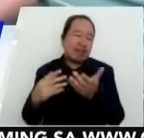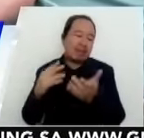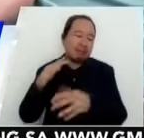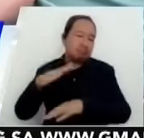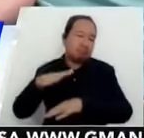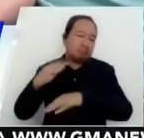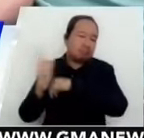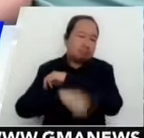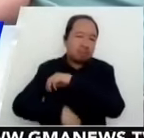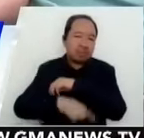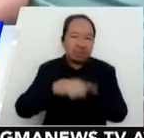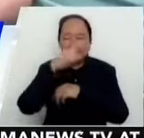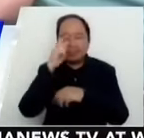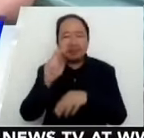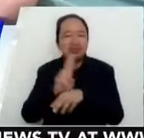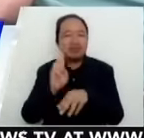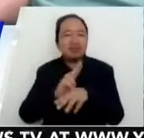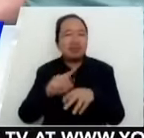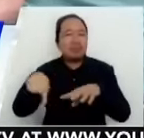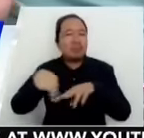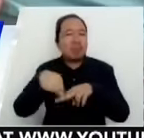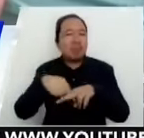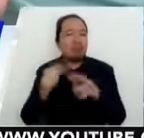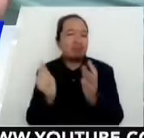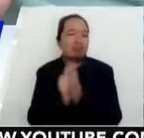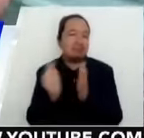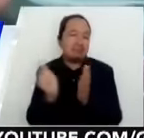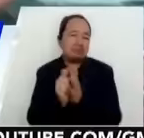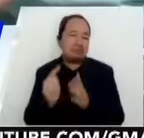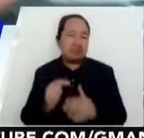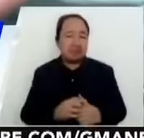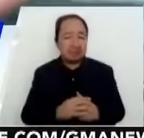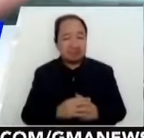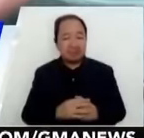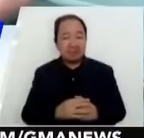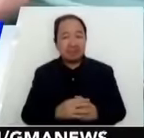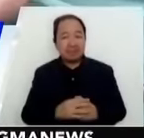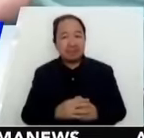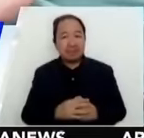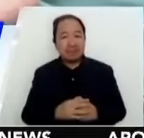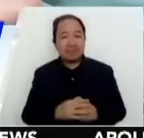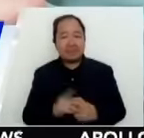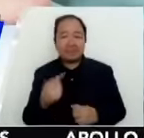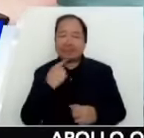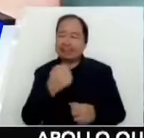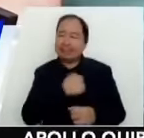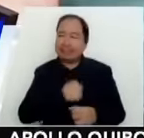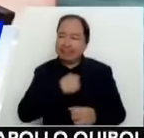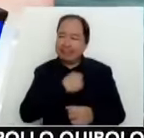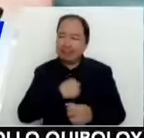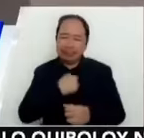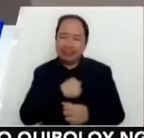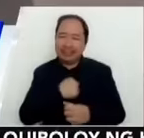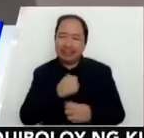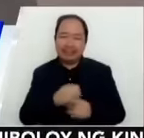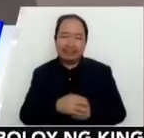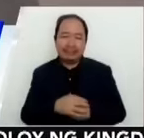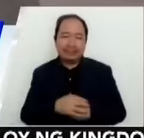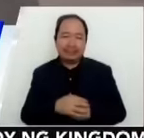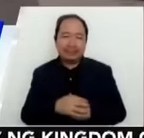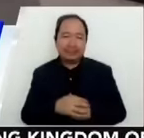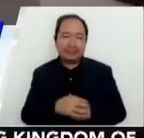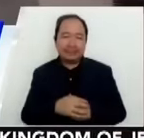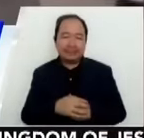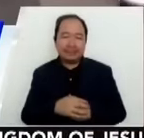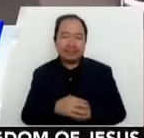alam mo bawal. Awa. Hindi ka na sa akin. Hindi ka na nadala. Sorry mo. Sorry mo. Na-impound